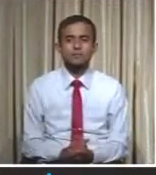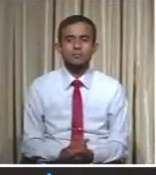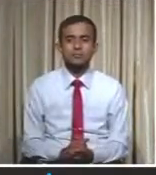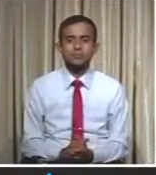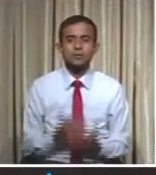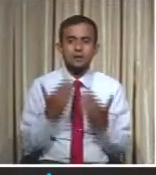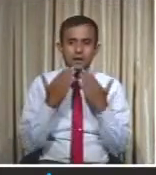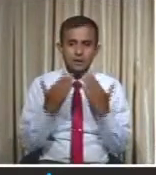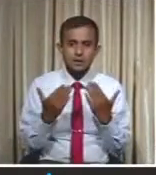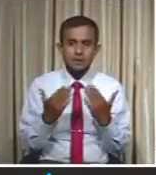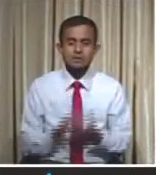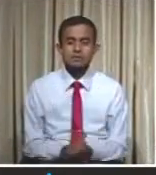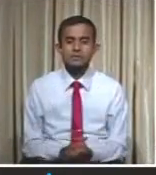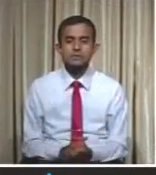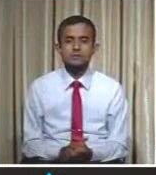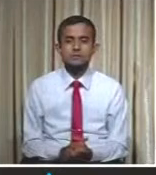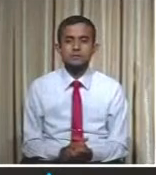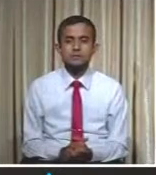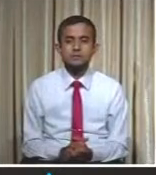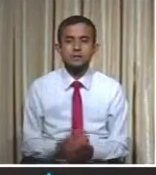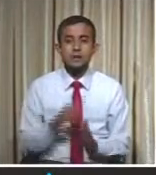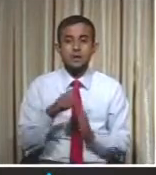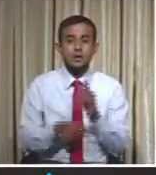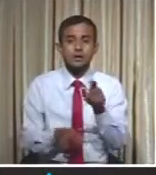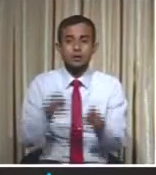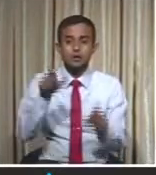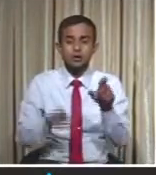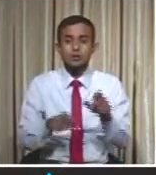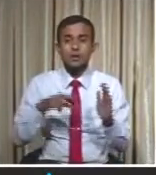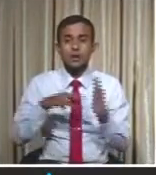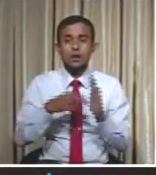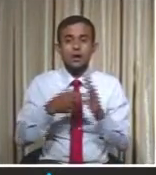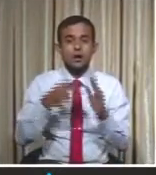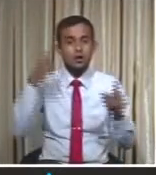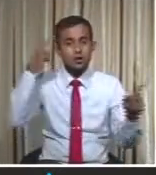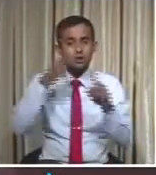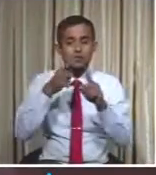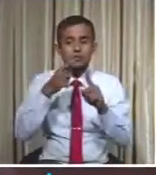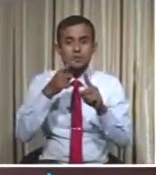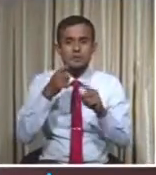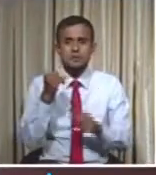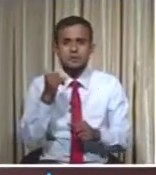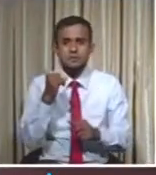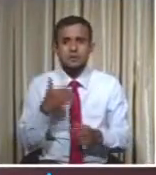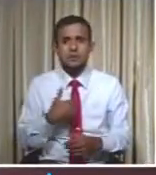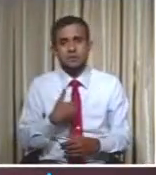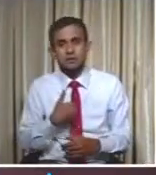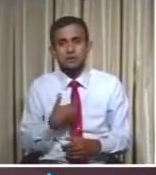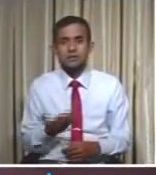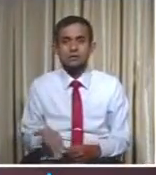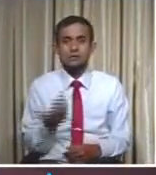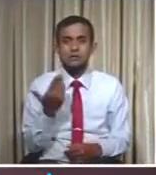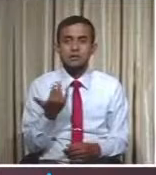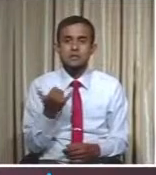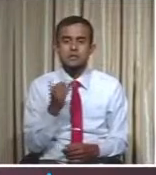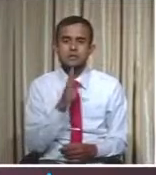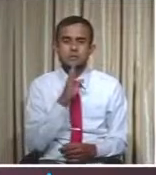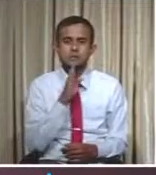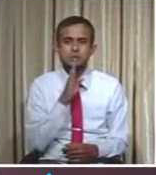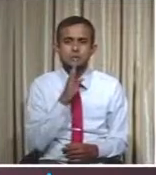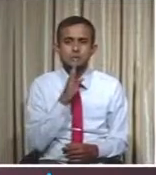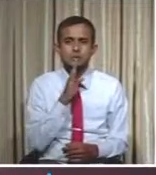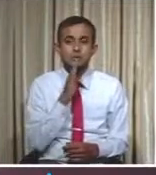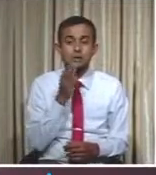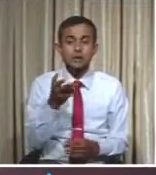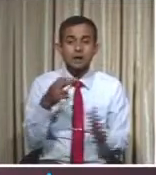Thank you. රටේ ජනතාව අයවැය ගැන යම්කිසි විදියකට උනන්දුවක් දක්වන්නේ සාමාන්‍යයෙන්